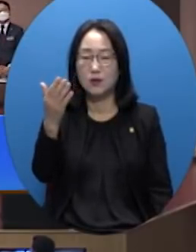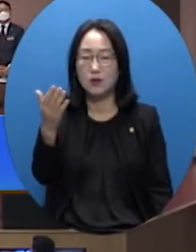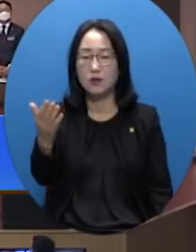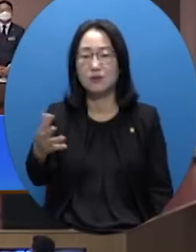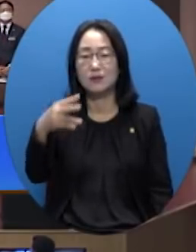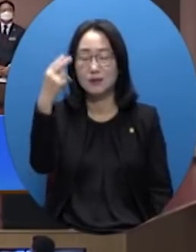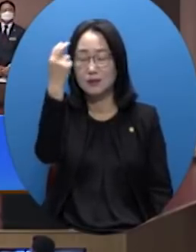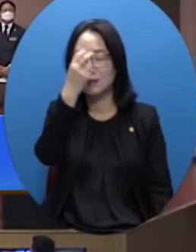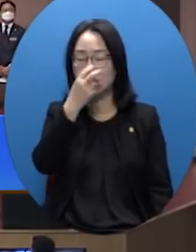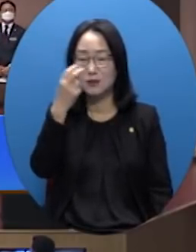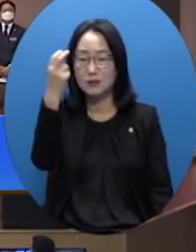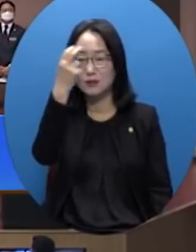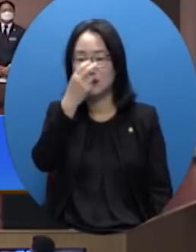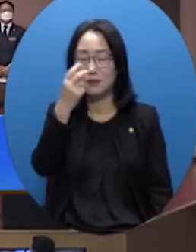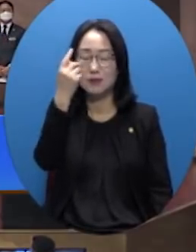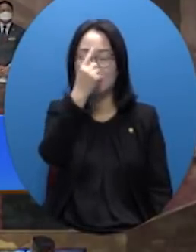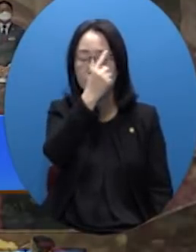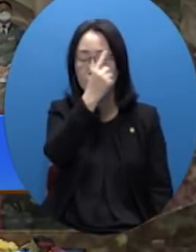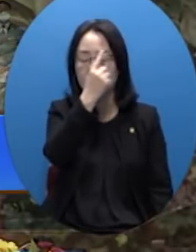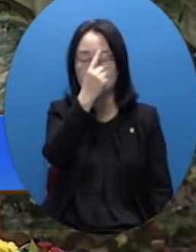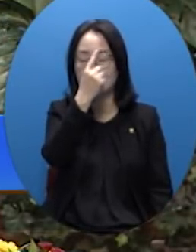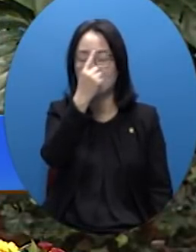5월을 을